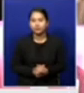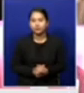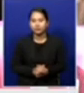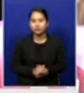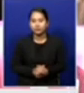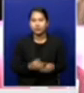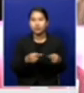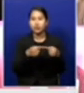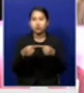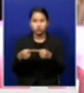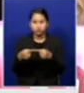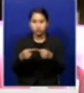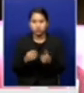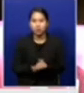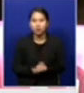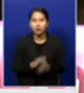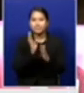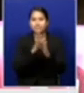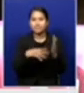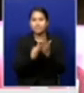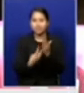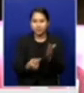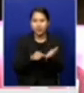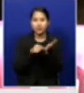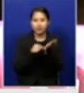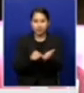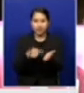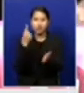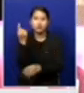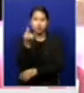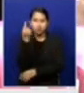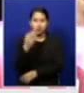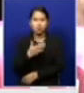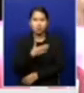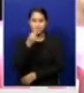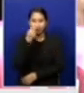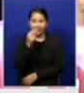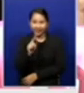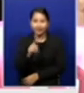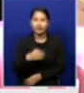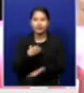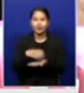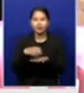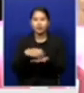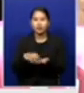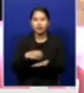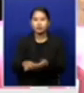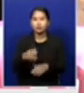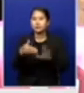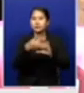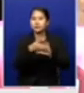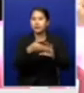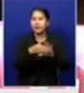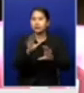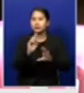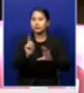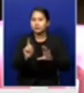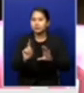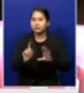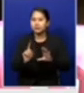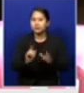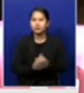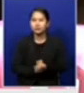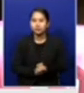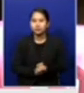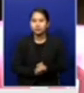ต่อไปจะขอเสนอแผนการใช้เงินกู้ในด้านการท่องเที่ยวในแบบที่ผมเห็นนะครับห้องโสดสไลด์ไม่มาเลยครับอันนี้